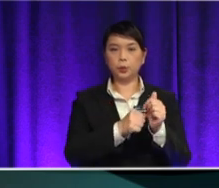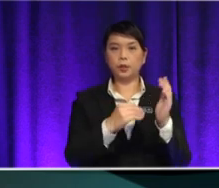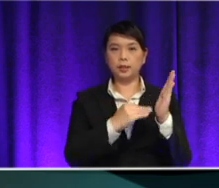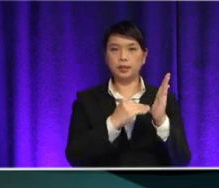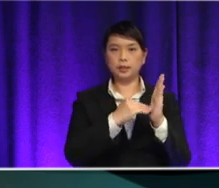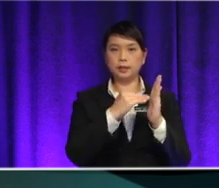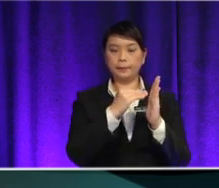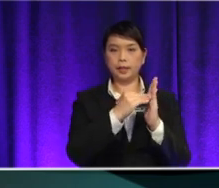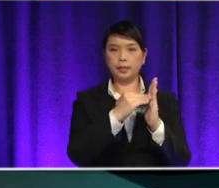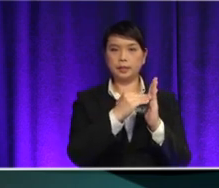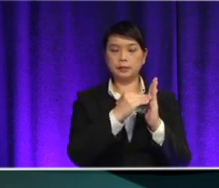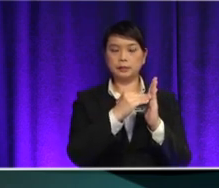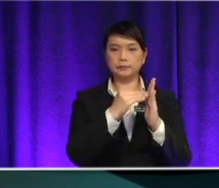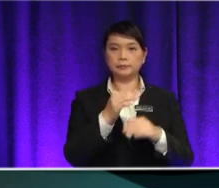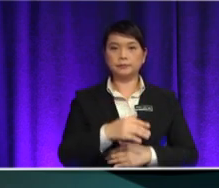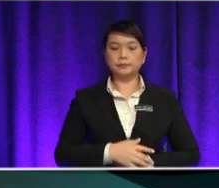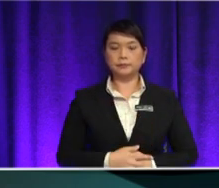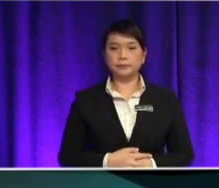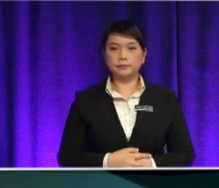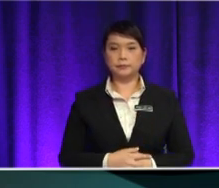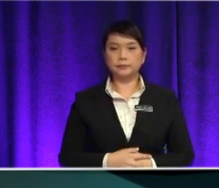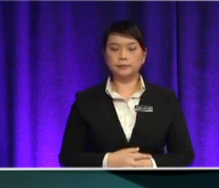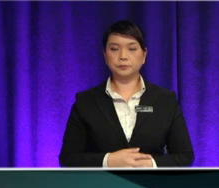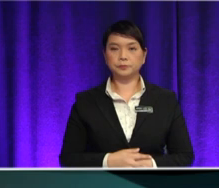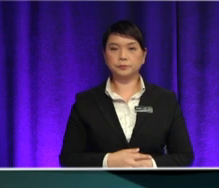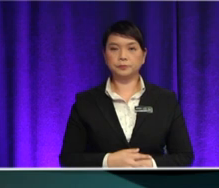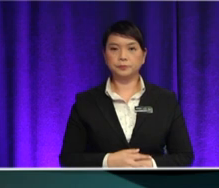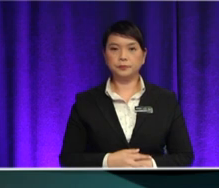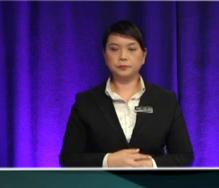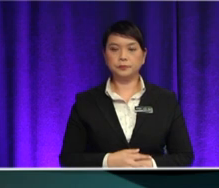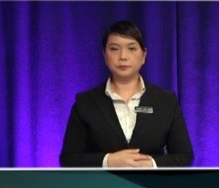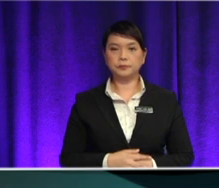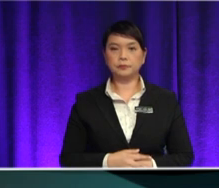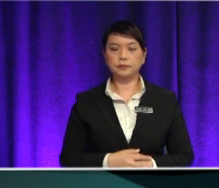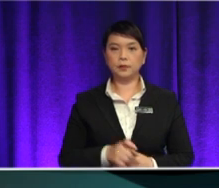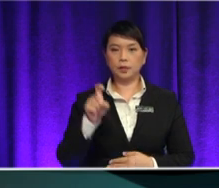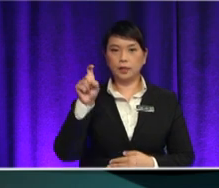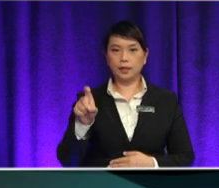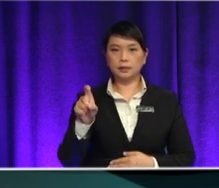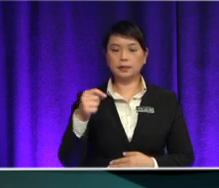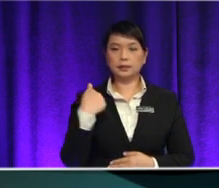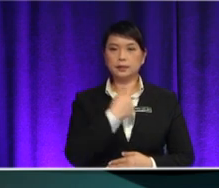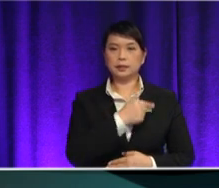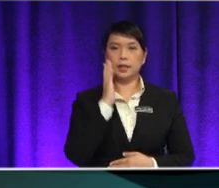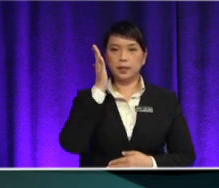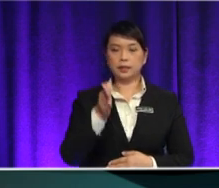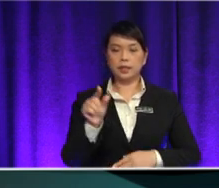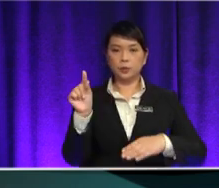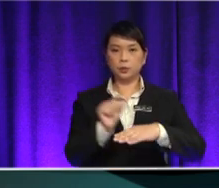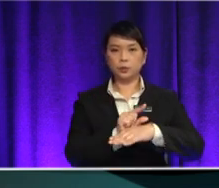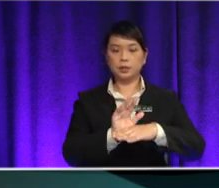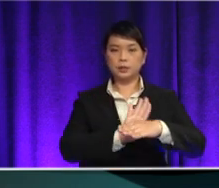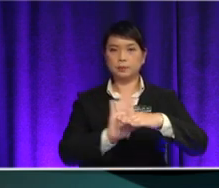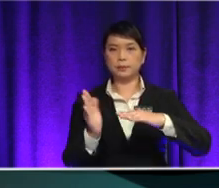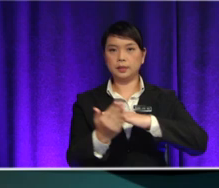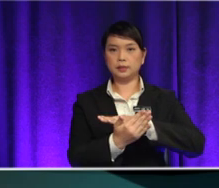paksi mengufuk atau paksi X-nya, kita akan menggunakan nilai sempadan bawah dan titik tengah. Sebab